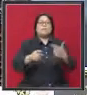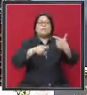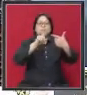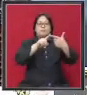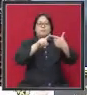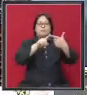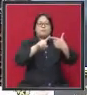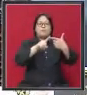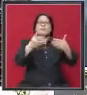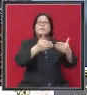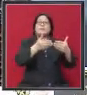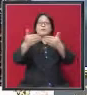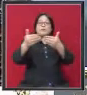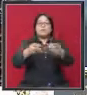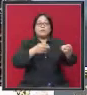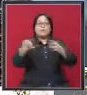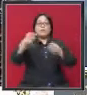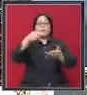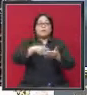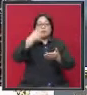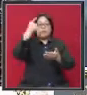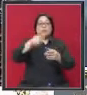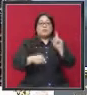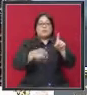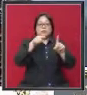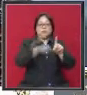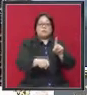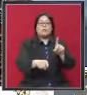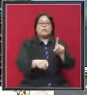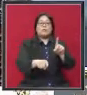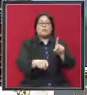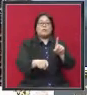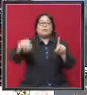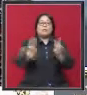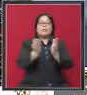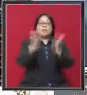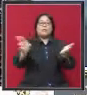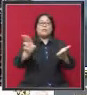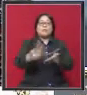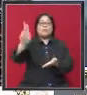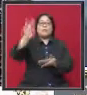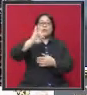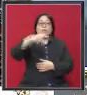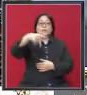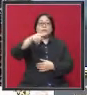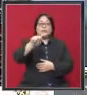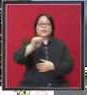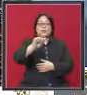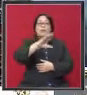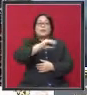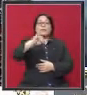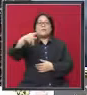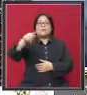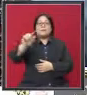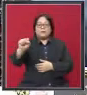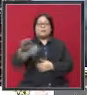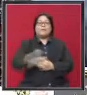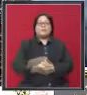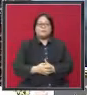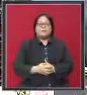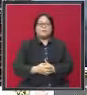Dan kedua, memanjangkan inisiatif ini kepada 1.1 juta mahasiswa di IPT dan IPTS,